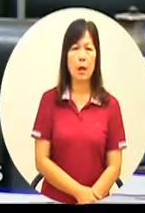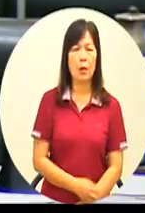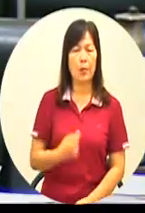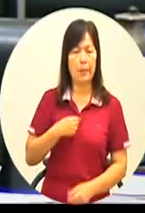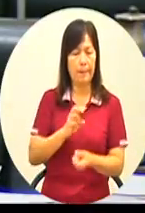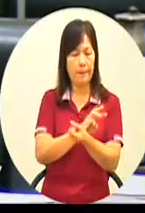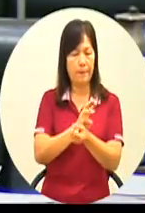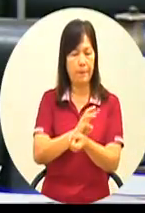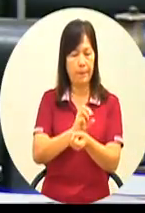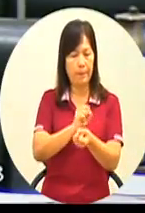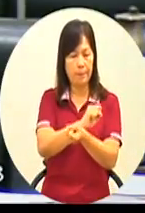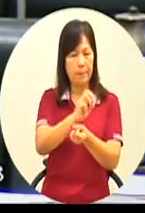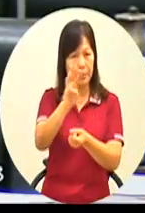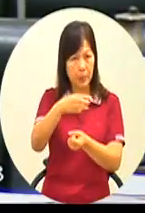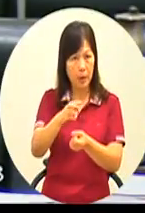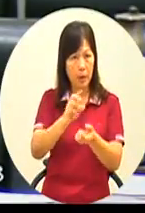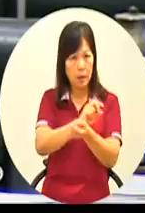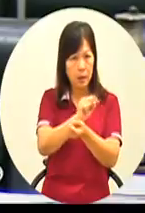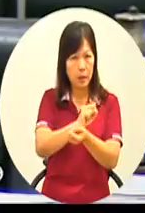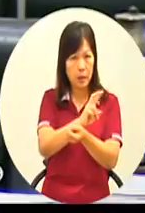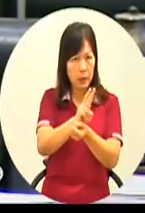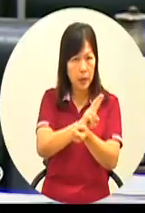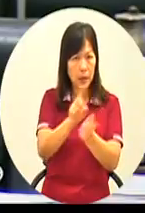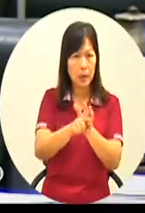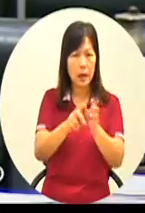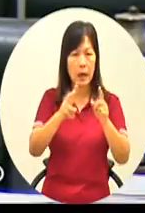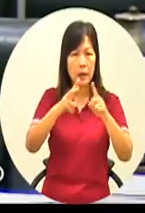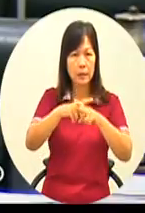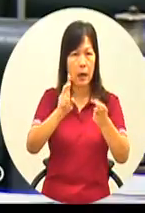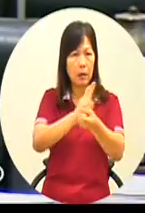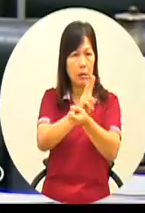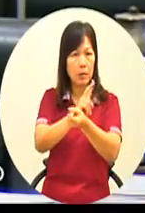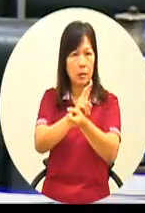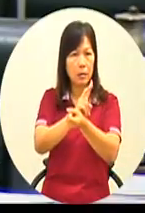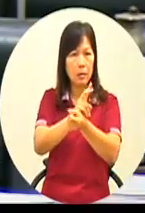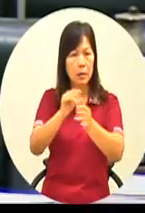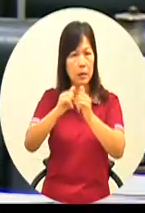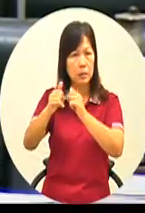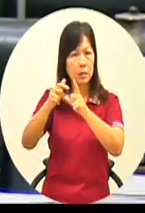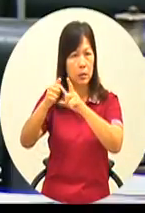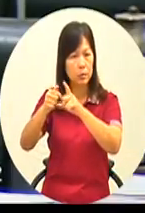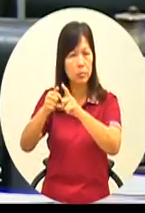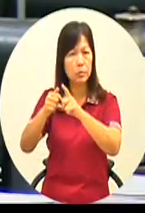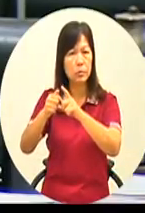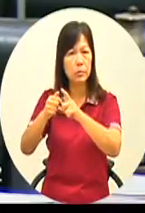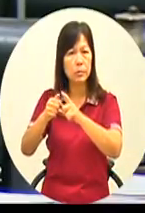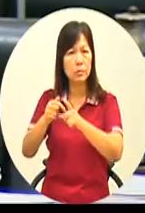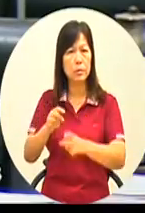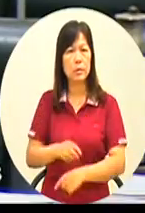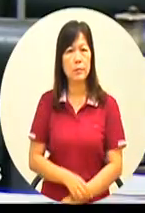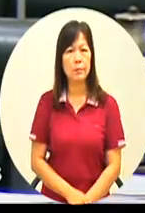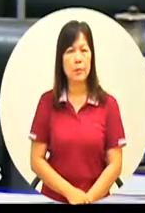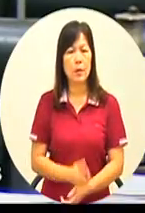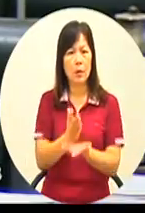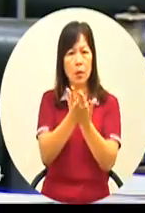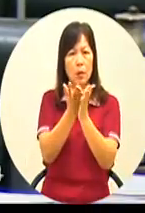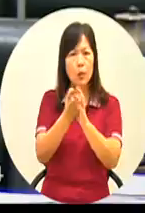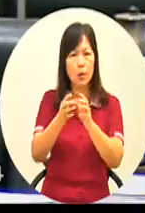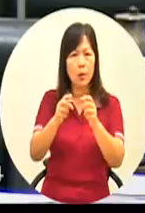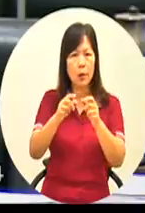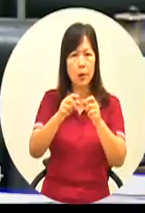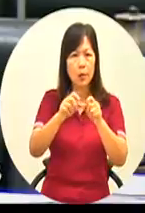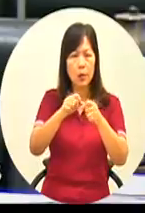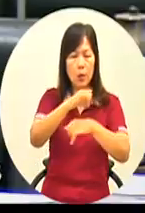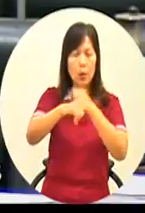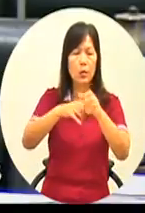区的那个小林的哈小林社区的那个多功能集会活